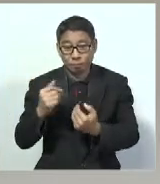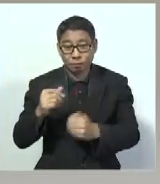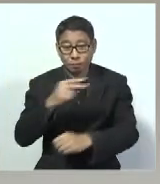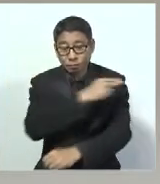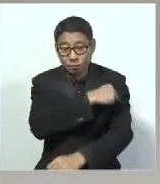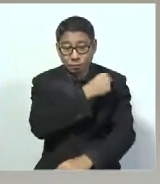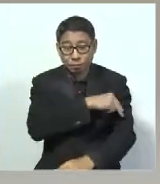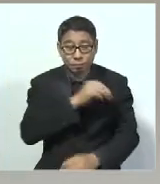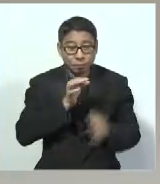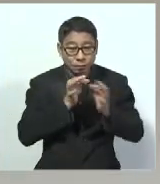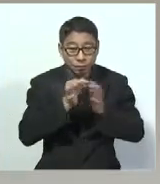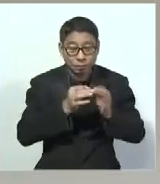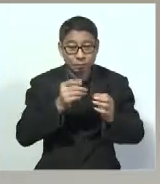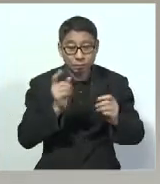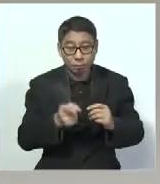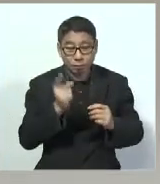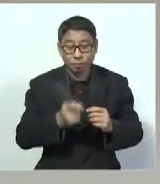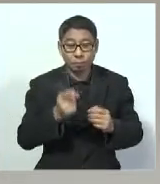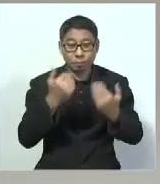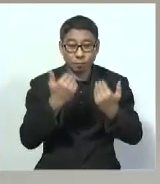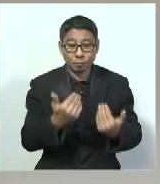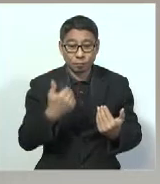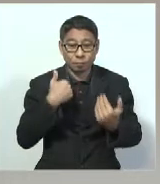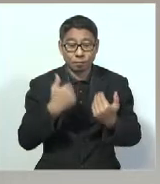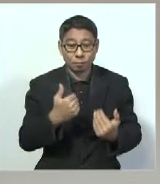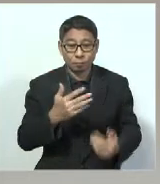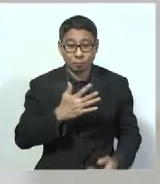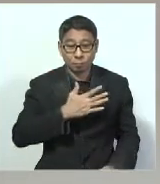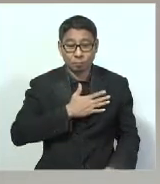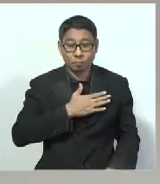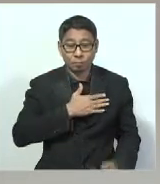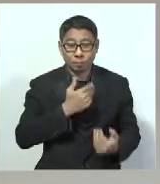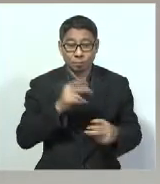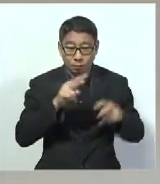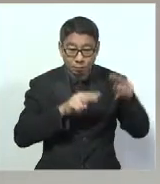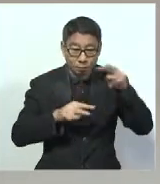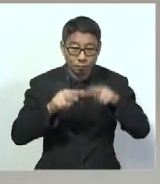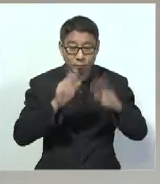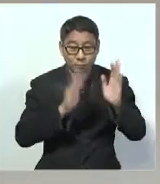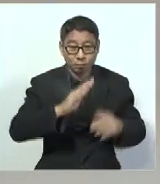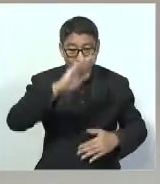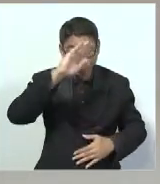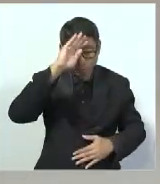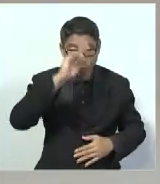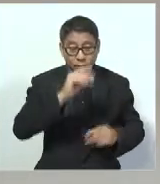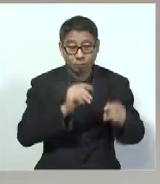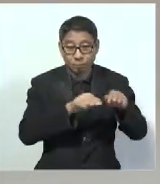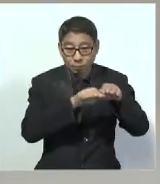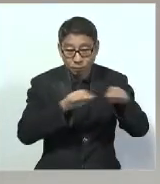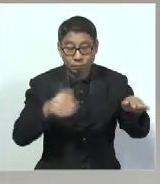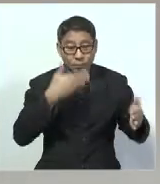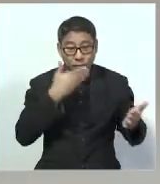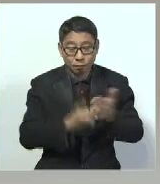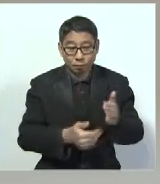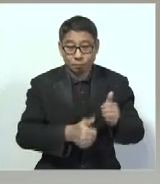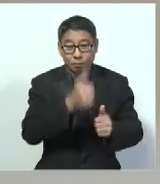ราม2ก็ขอเรียนชี้แจงข้อเท็จจริงตามนี้แล้วก็ยืนยันว่าทางเราได้ดูแลคนไข้ตามมาตรฐานอย่างดีที่สุดแ